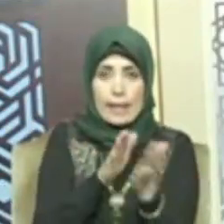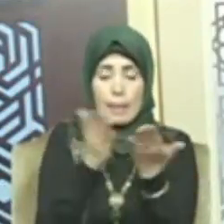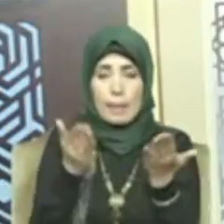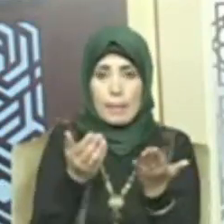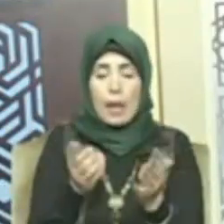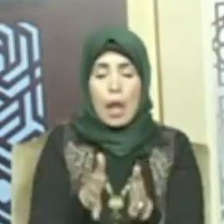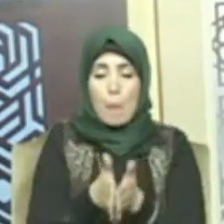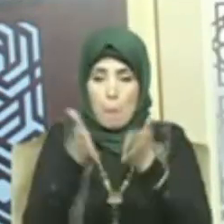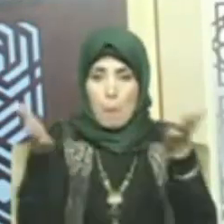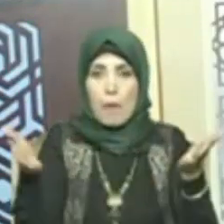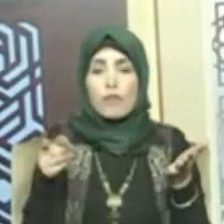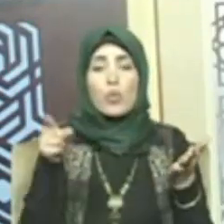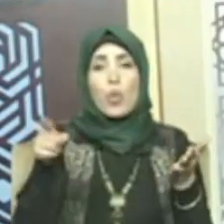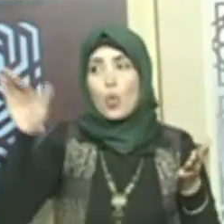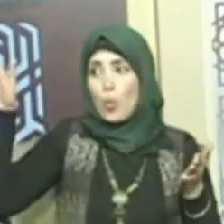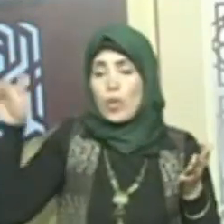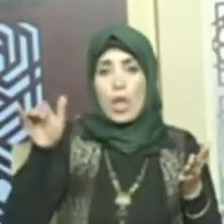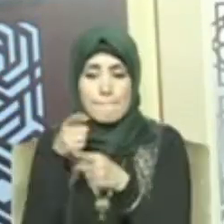ثم يأتي رب العزة